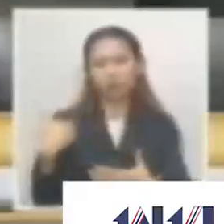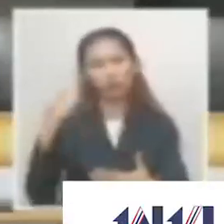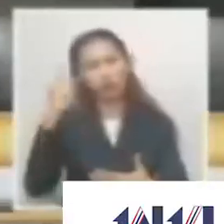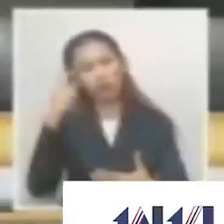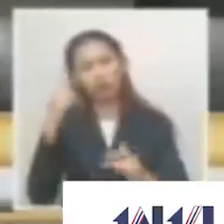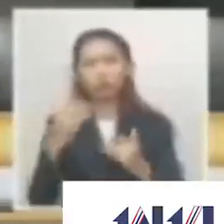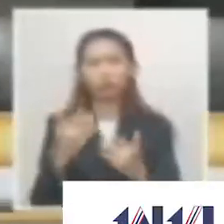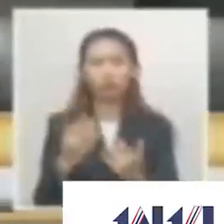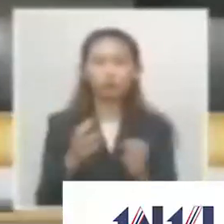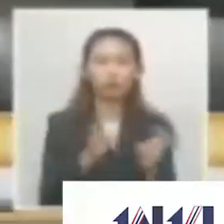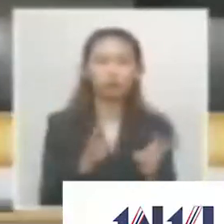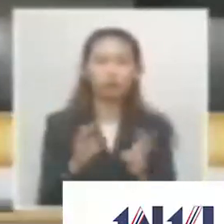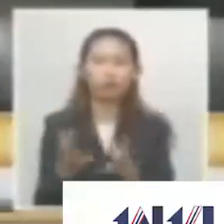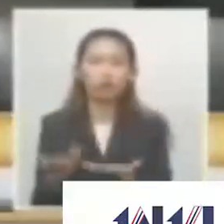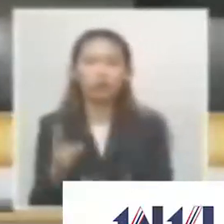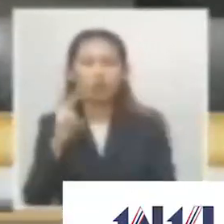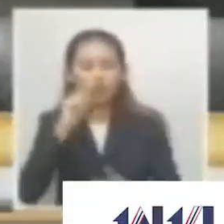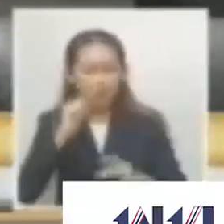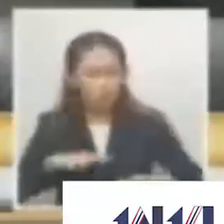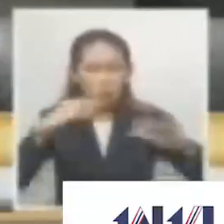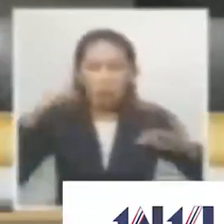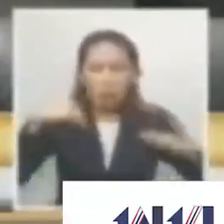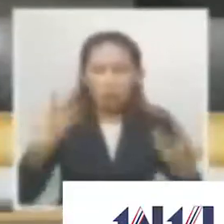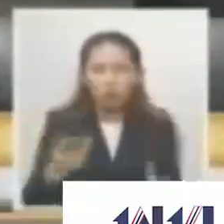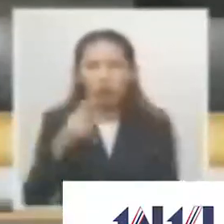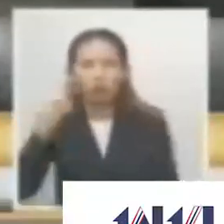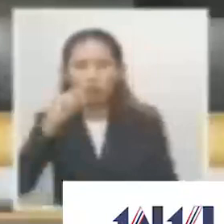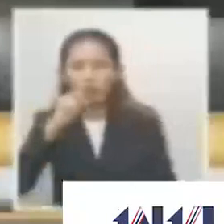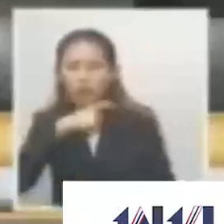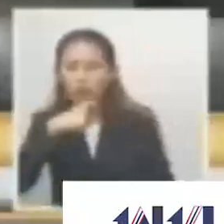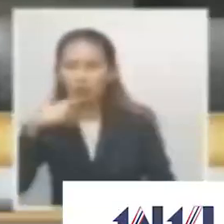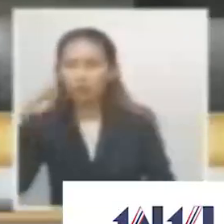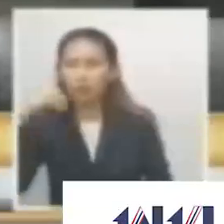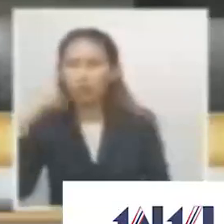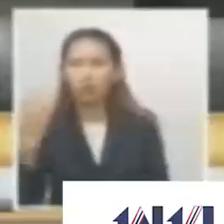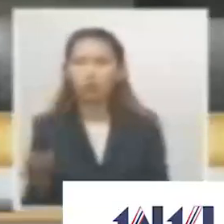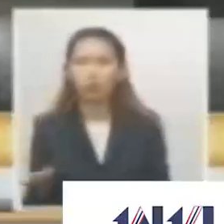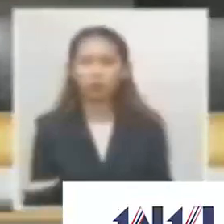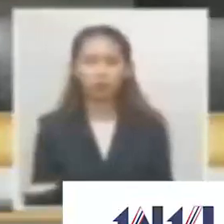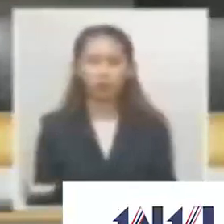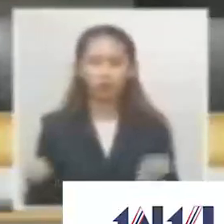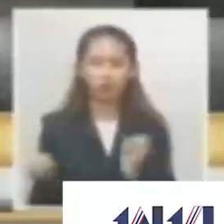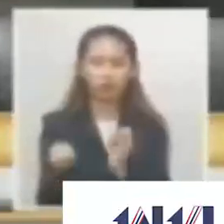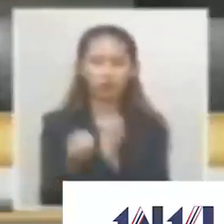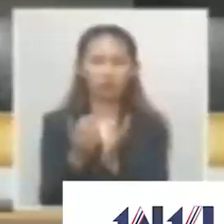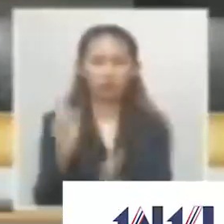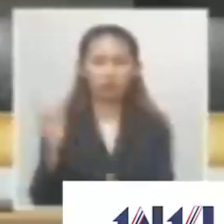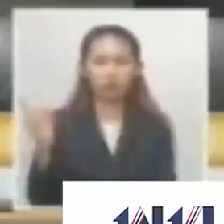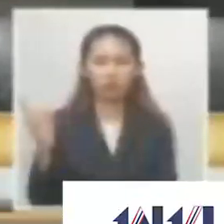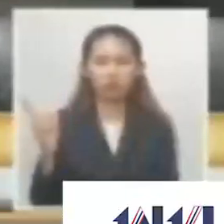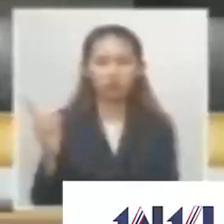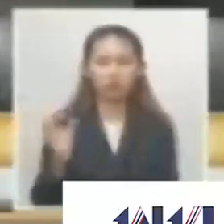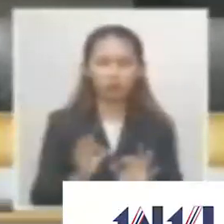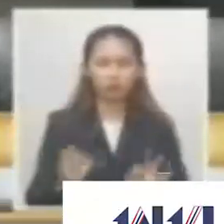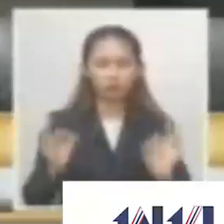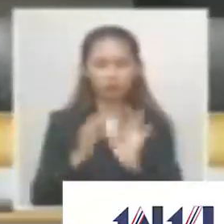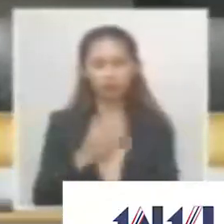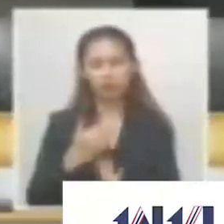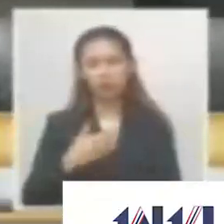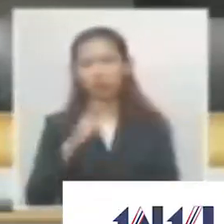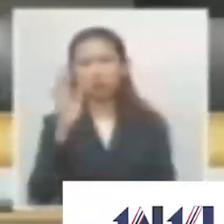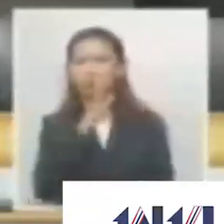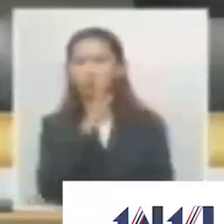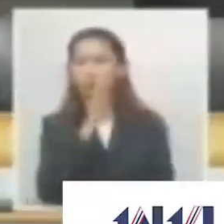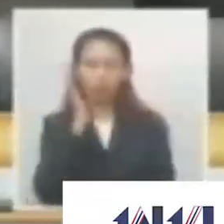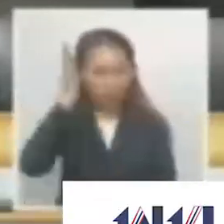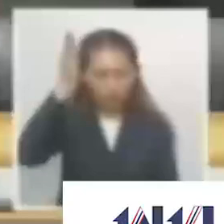คือท่วมซ้ำซากกับแล้งซ้ำซากอยู่ถ้าเรามองข้ามเขื่อนออกไปเหมือนตุ่มใหญ่ๆเนี่ยครับแล้วเราจะมั่นใจได้ยังไงครับว่าถึงเวลาหน้าแล้งหรือน้ำท่ว